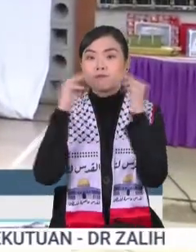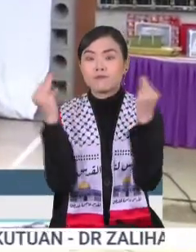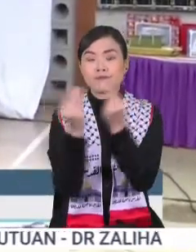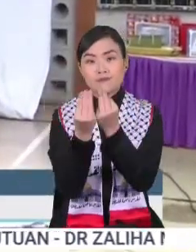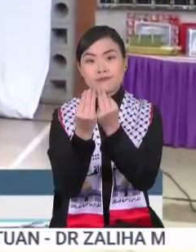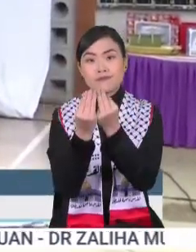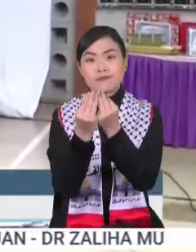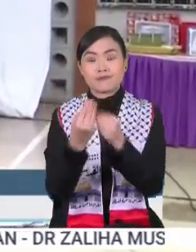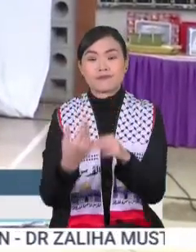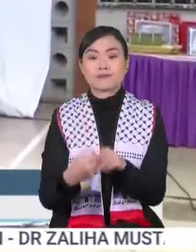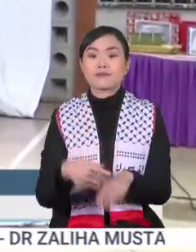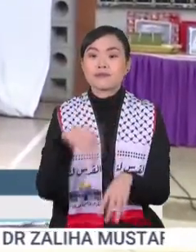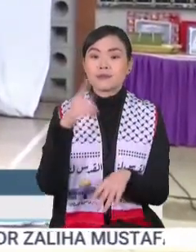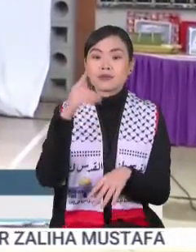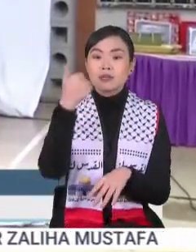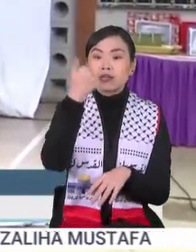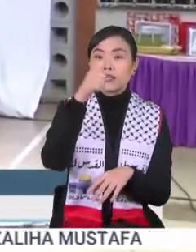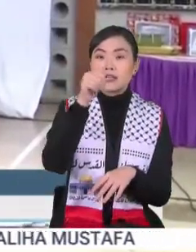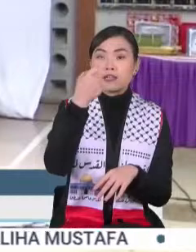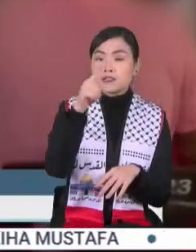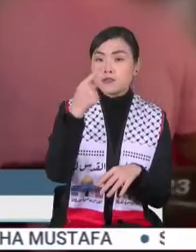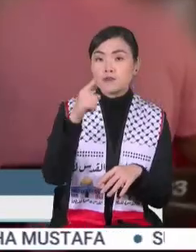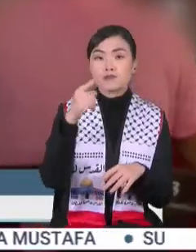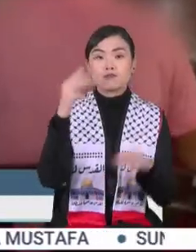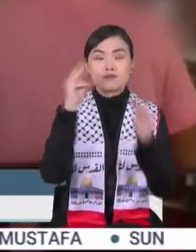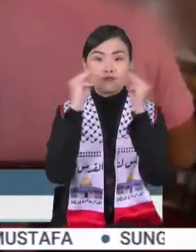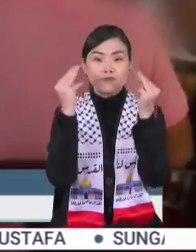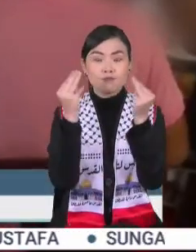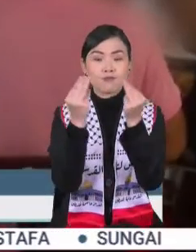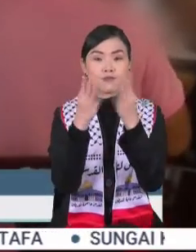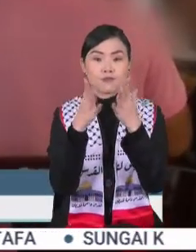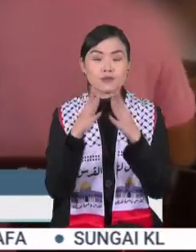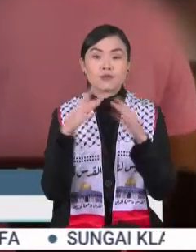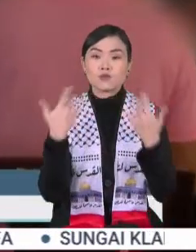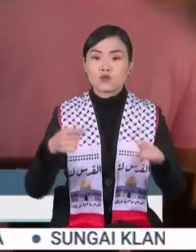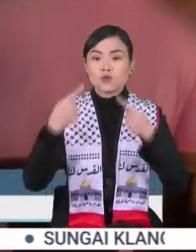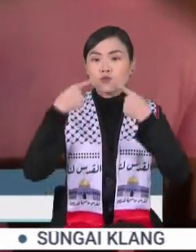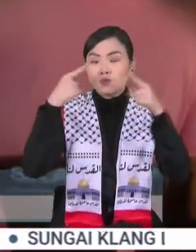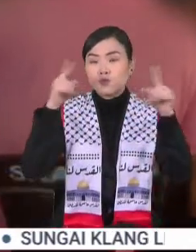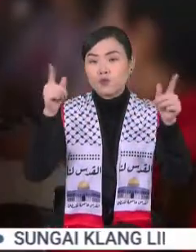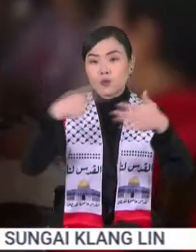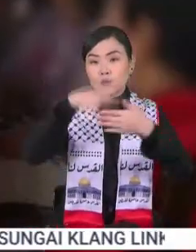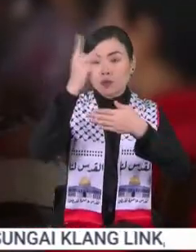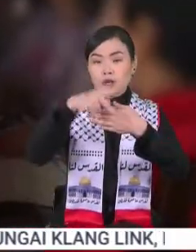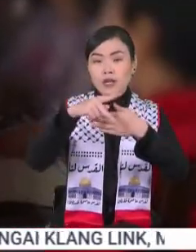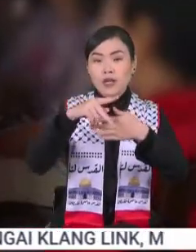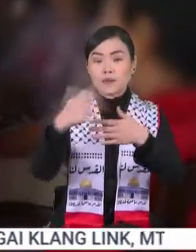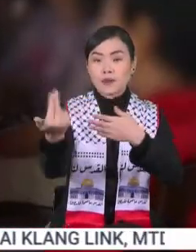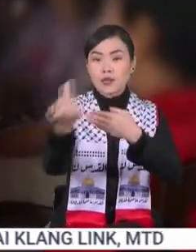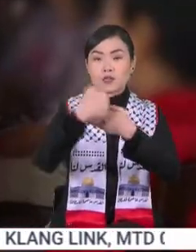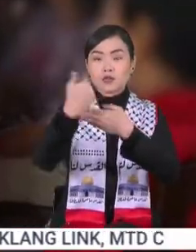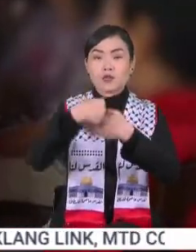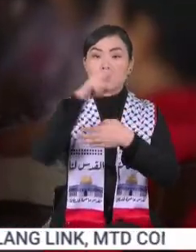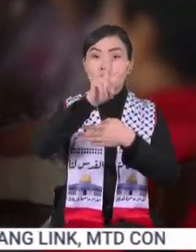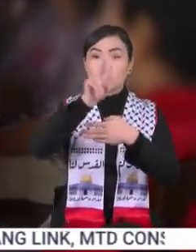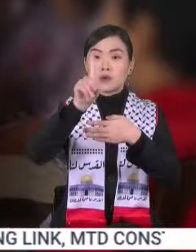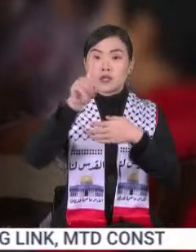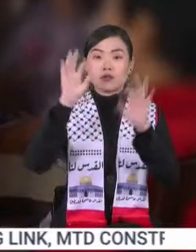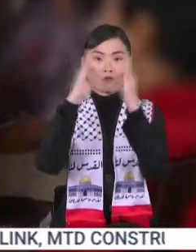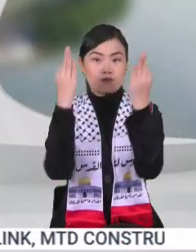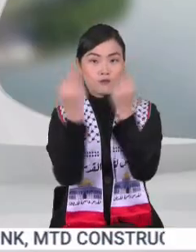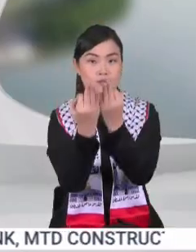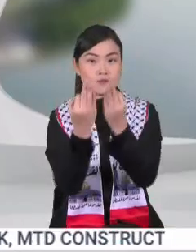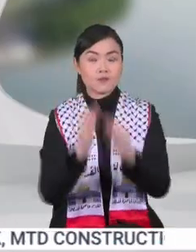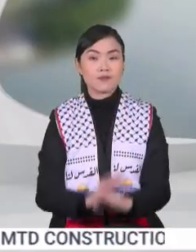17 penghuni yang meraikan Krismas terpilih menjayakan program ini yang turut disertai 21 ahli